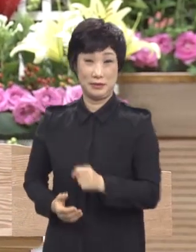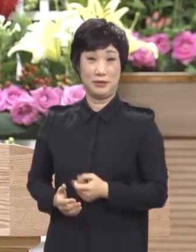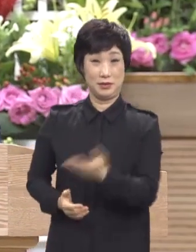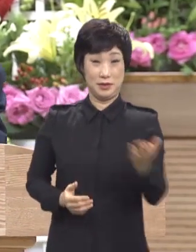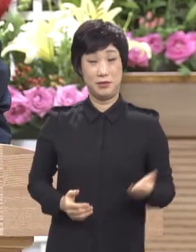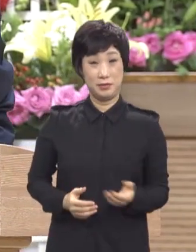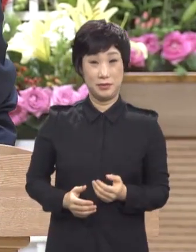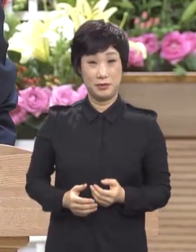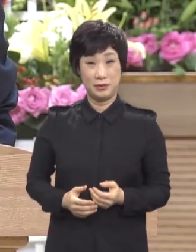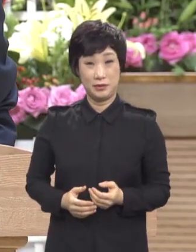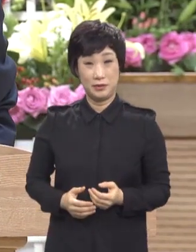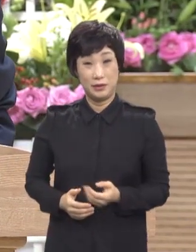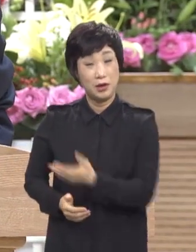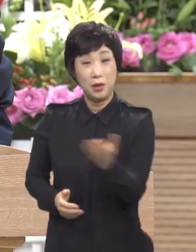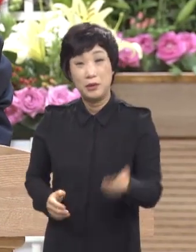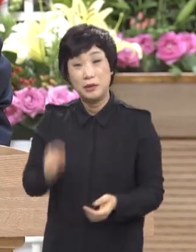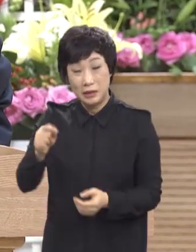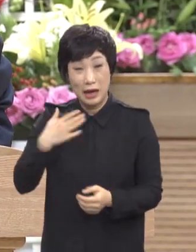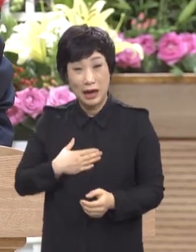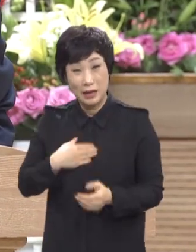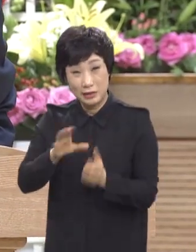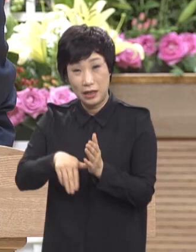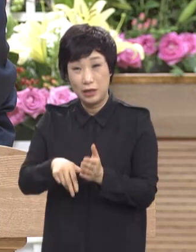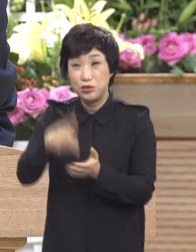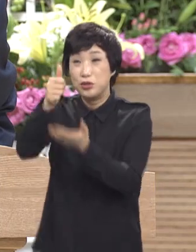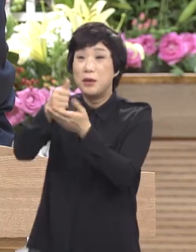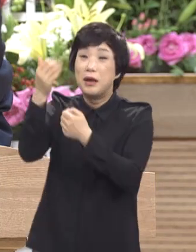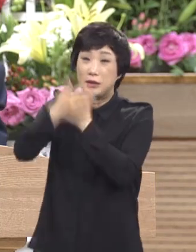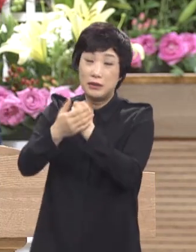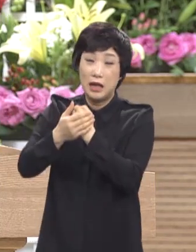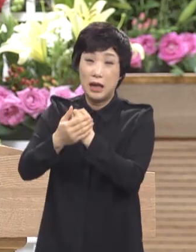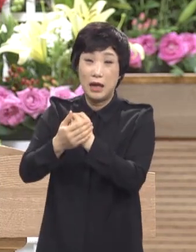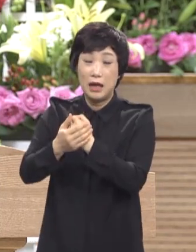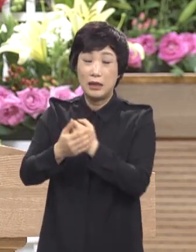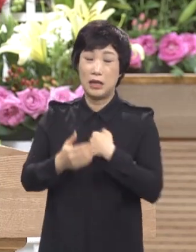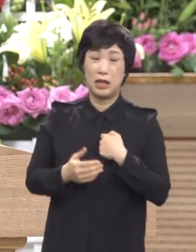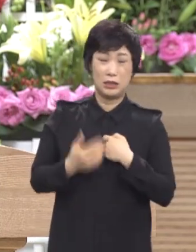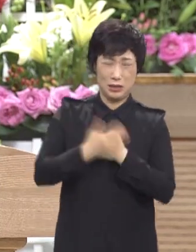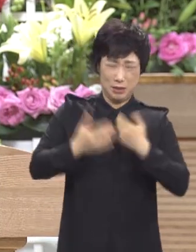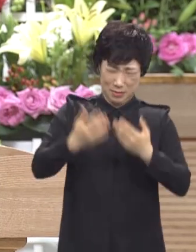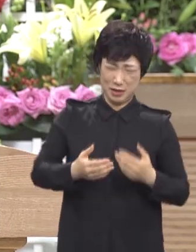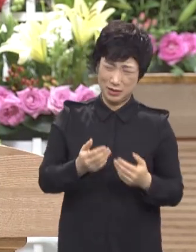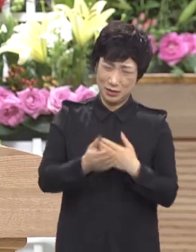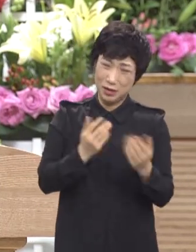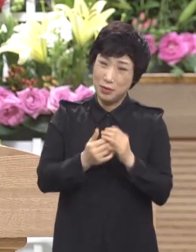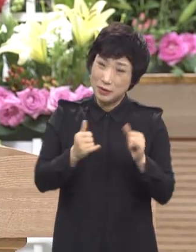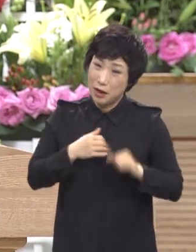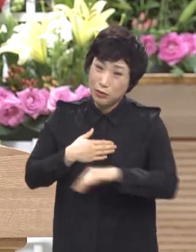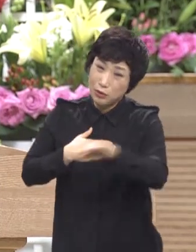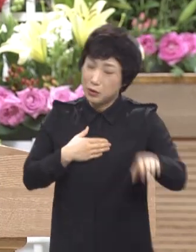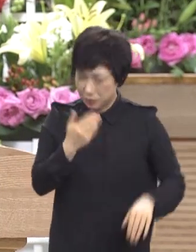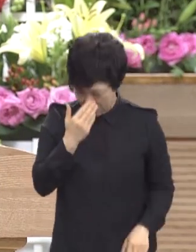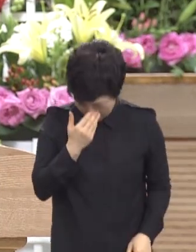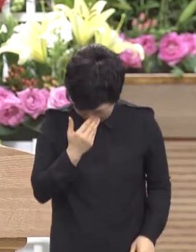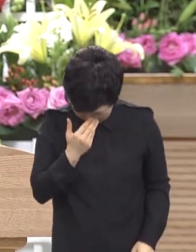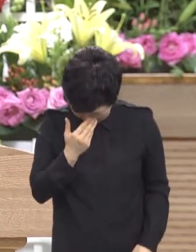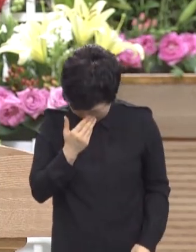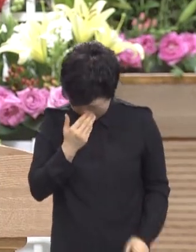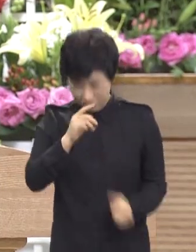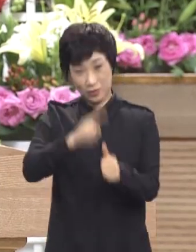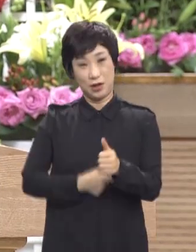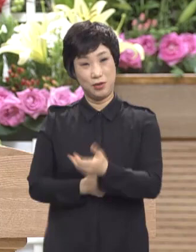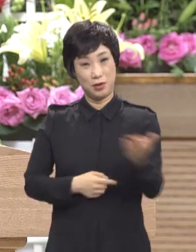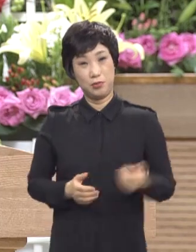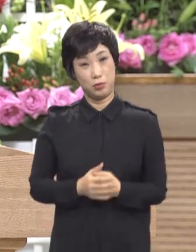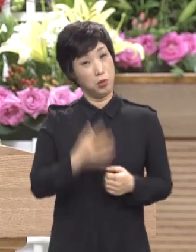이런 사람들은 주님 앞에 은혜 베푸신 앞에 은혜 받은 자들이 겸손하지요.